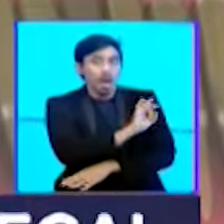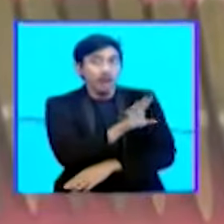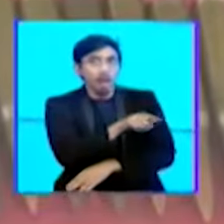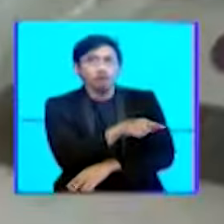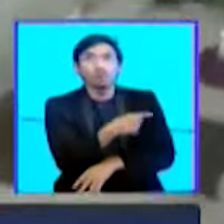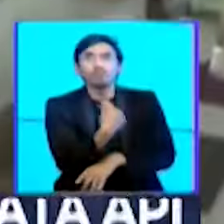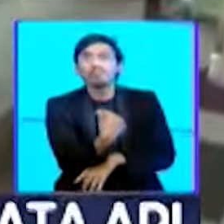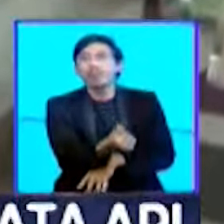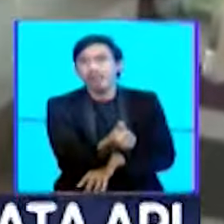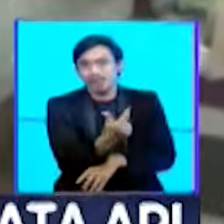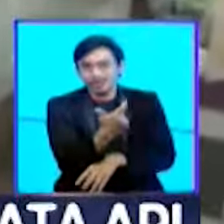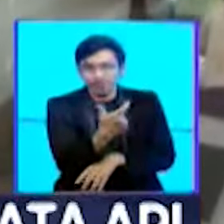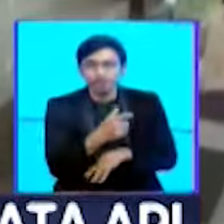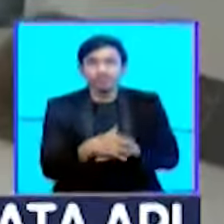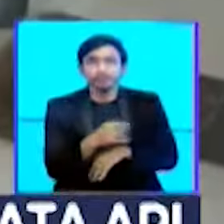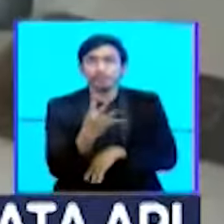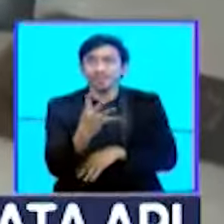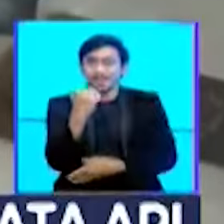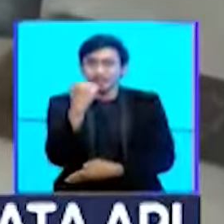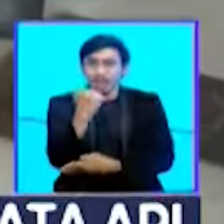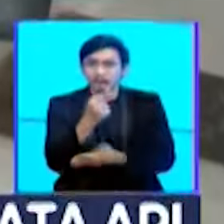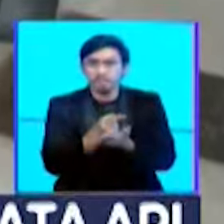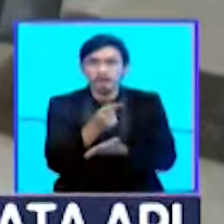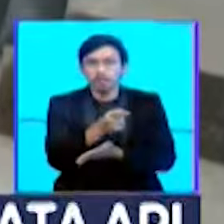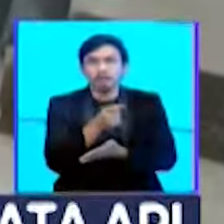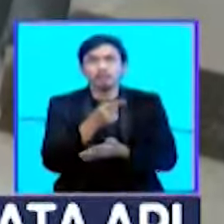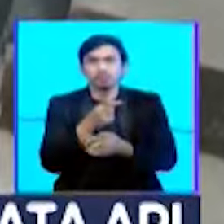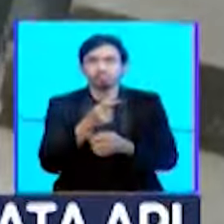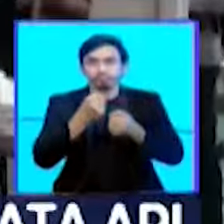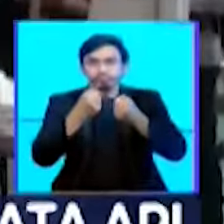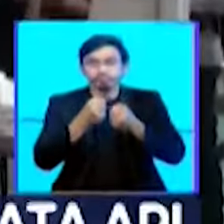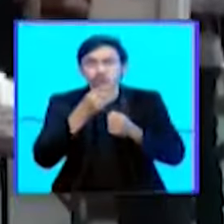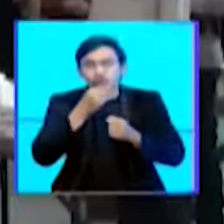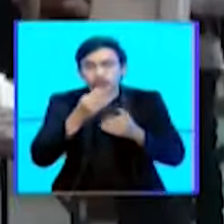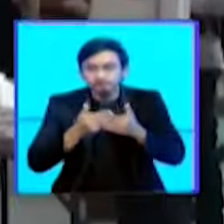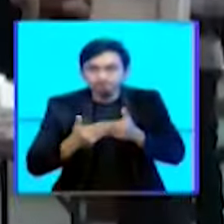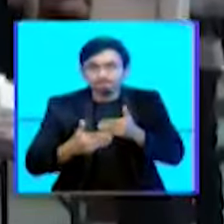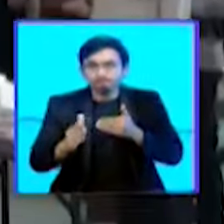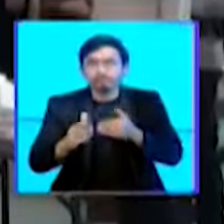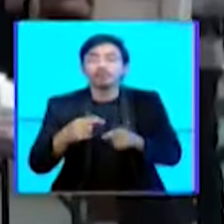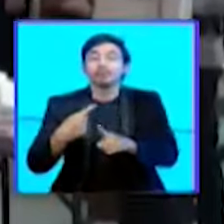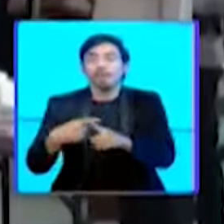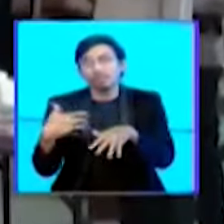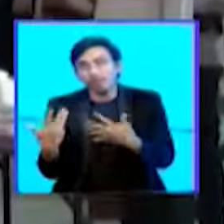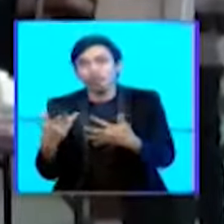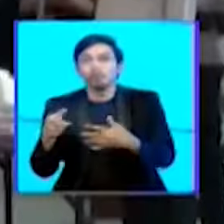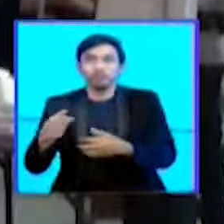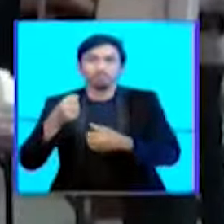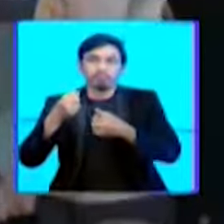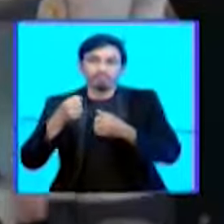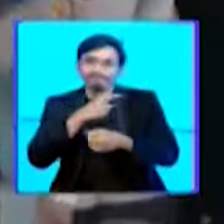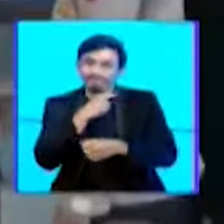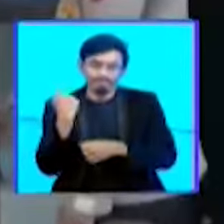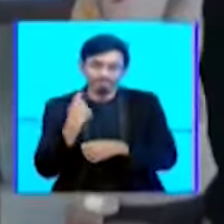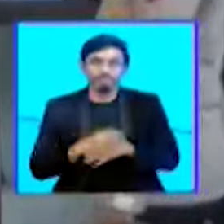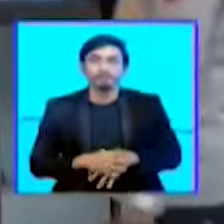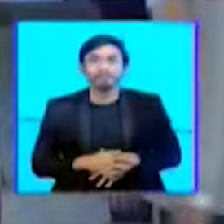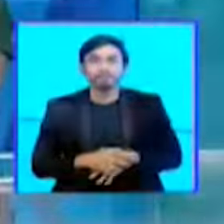api keempat tersangka terancam hukuman seumur hidup hingga hukuman mati hai hai